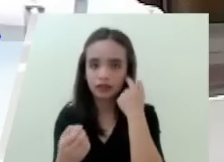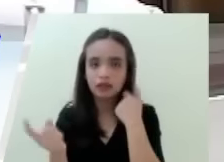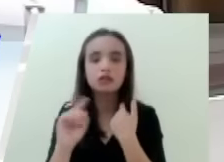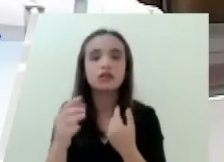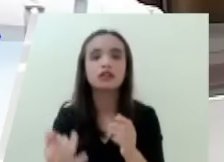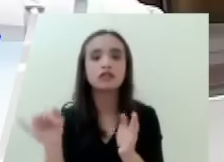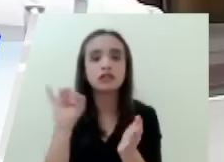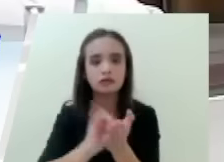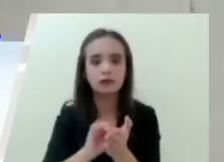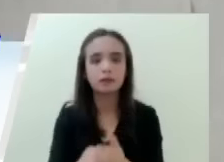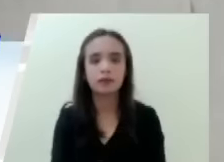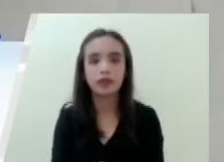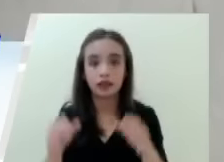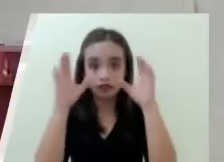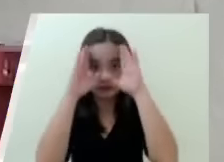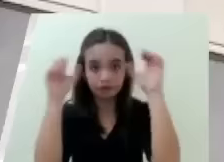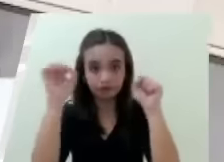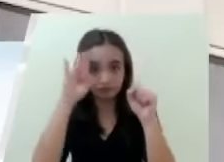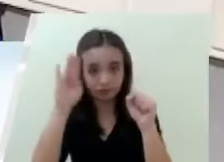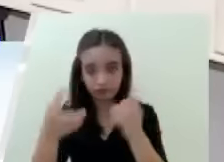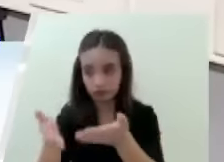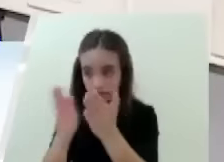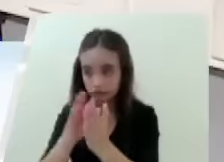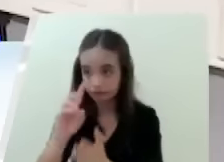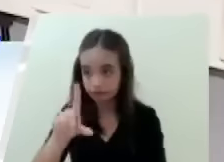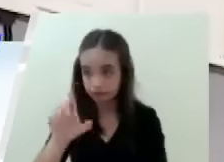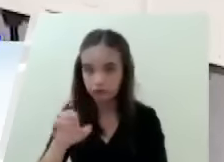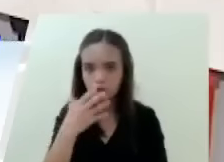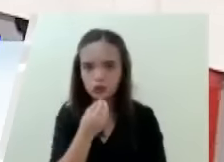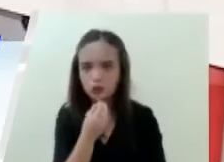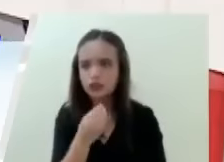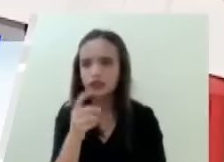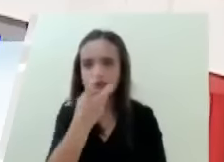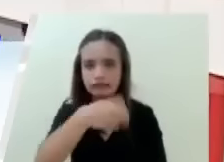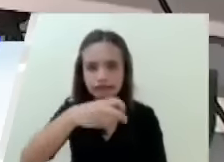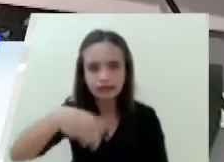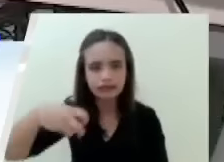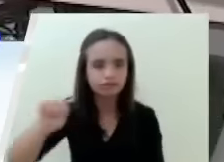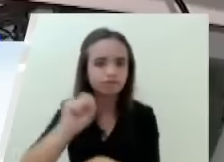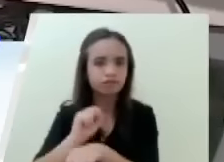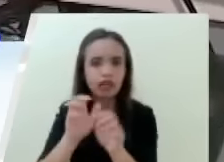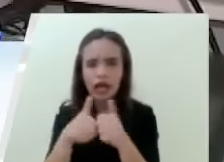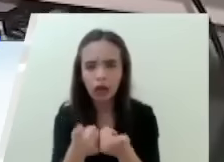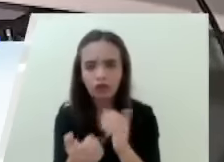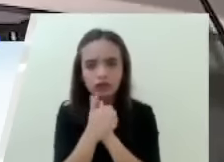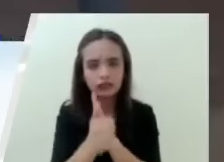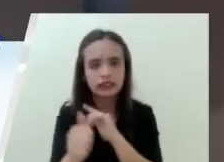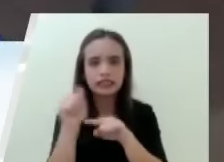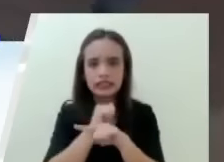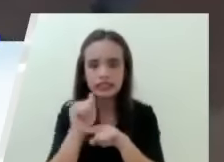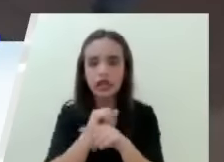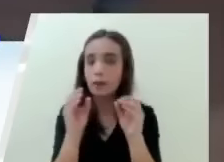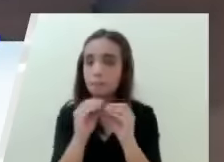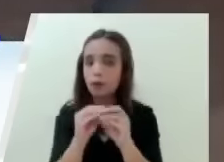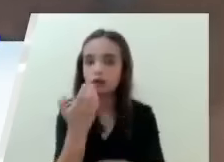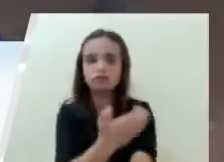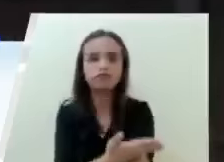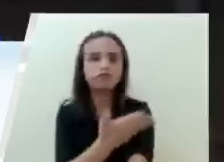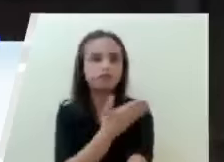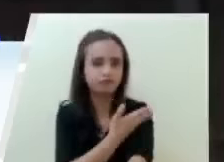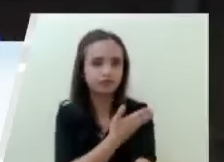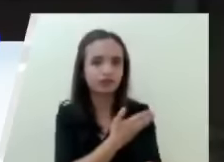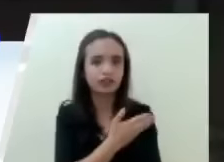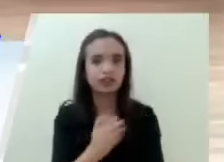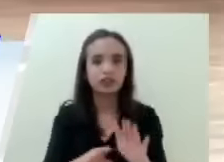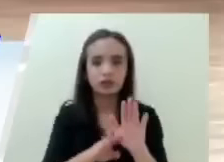Pinatututukan din ng Pangulo sa DOLE ang underemployment sa pamamagitan ng mga skills training para mas akmang kakayahan ng mga Pinoy sa mga trabaho dito man sa bansa